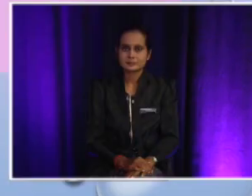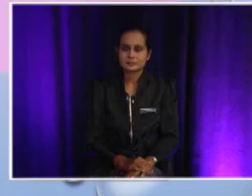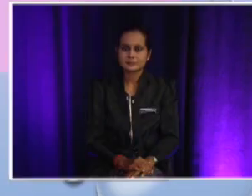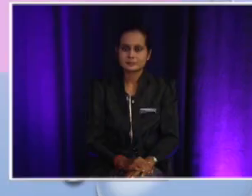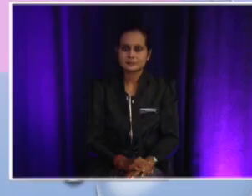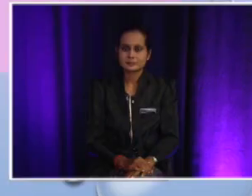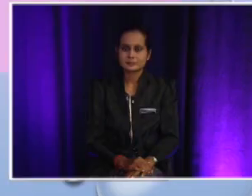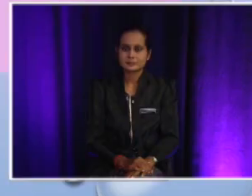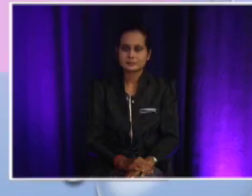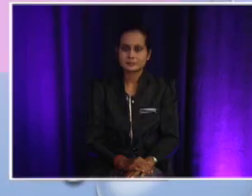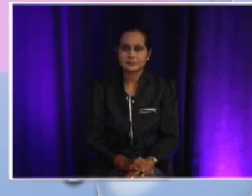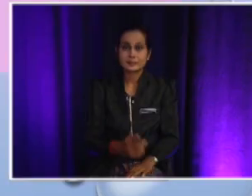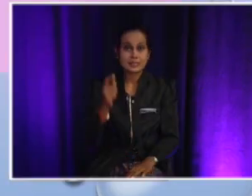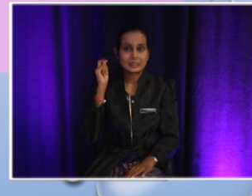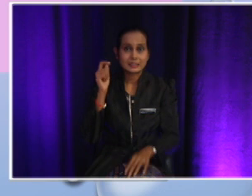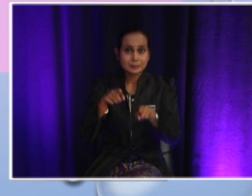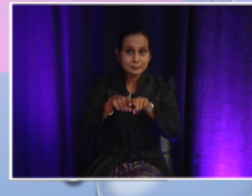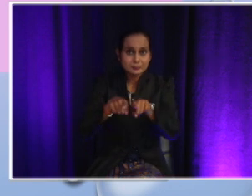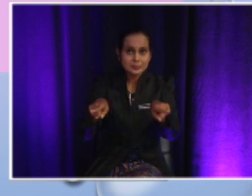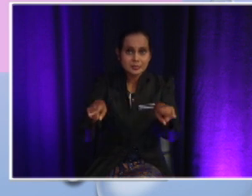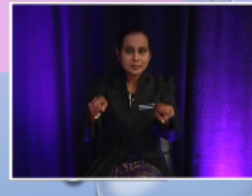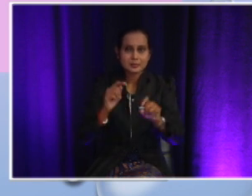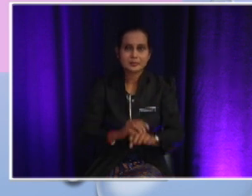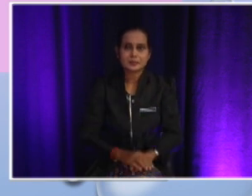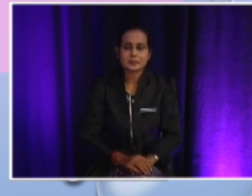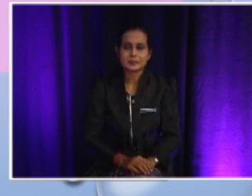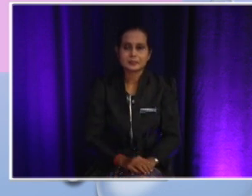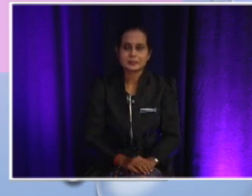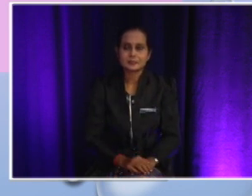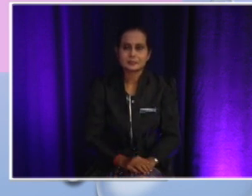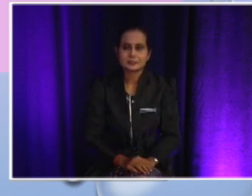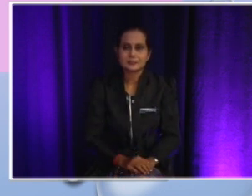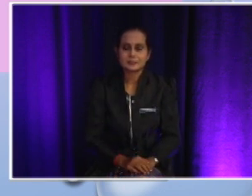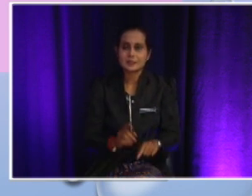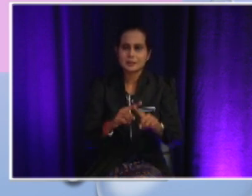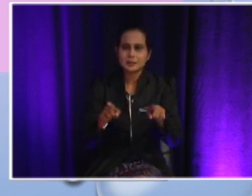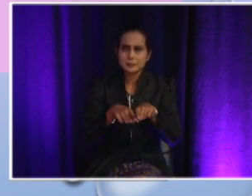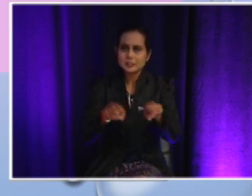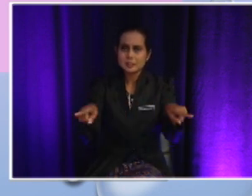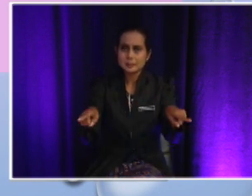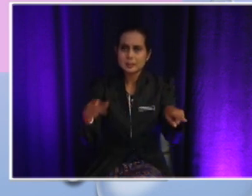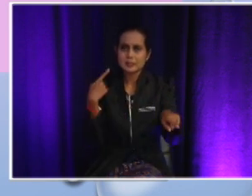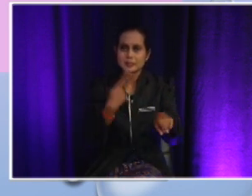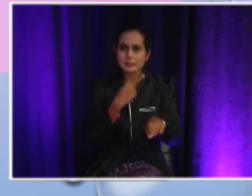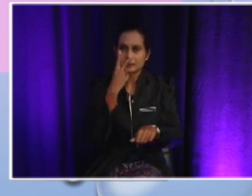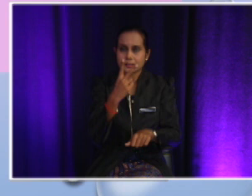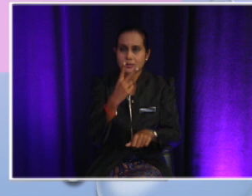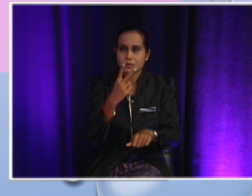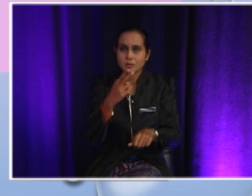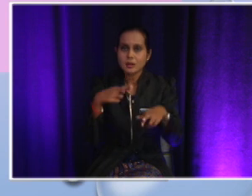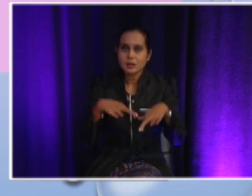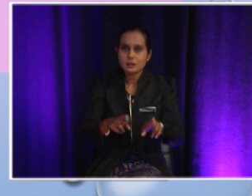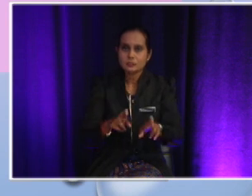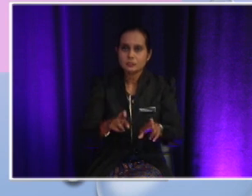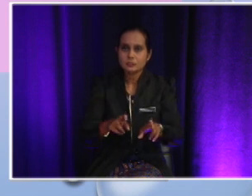tadi, okey, ini bercabang tu Fizi, bercabang kan? Ya, cikgu. Bercabang. Okey, bercabang tadi. Tapi bercabang sini kita tengok arus lalu kat sini.